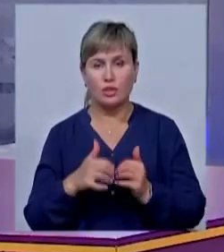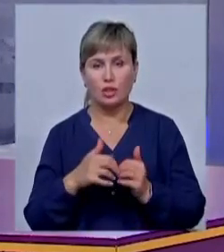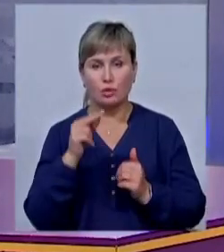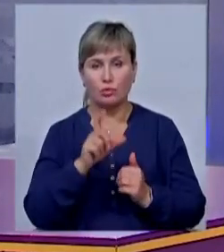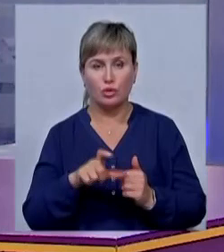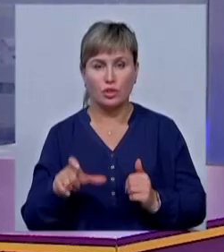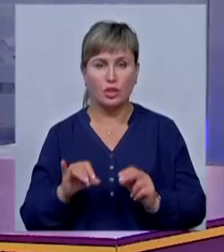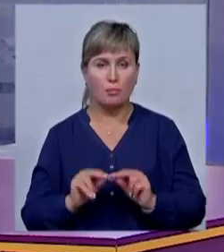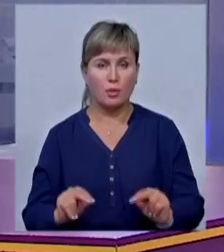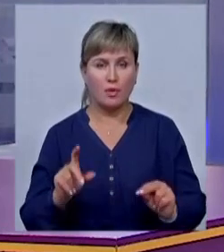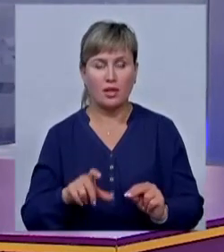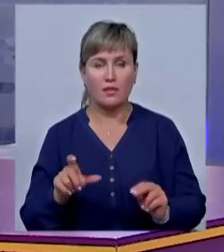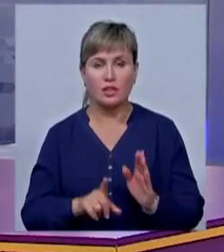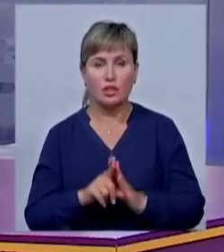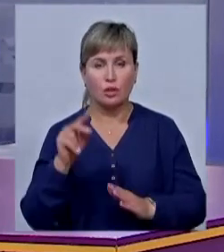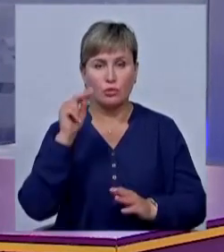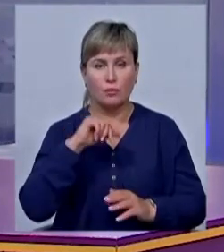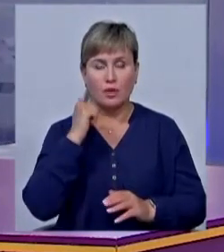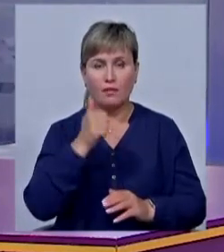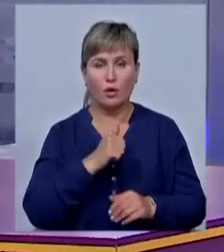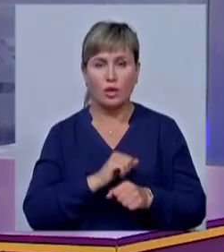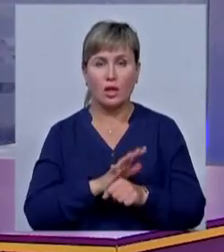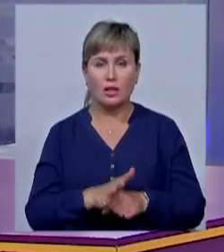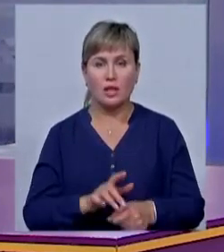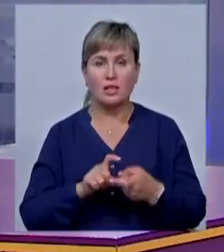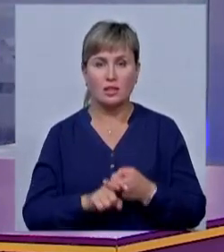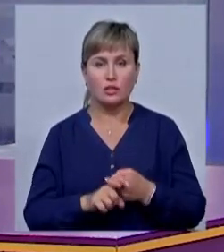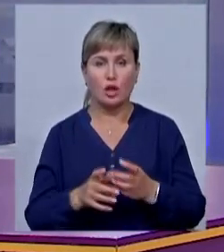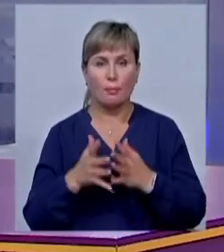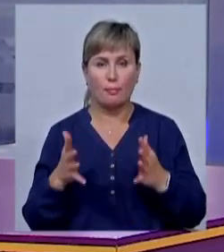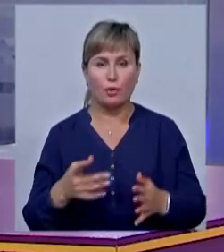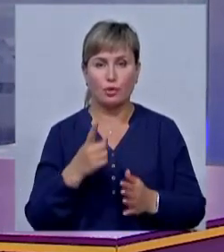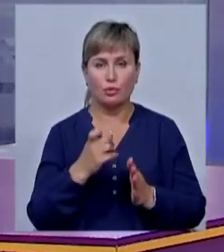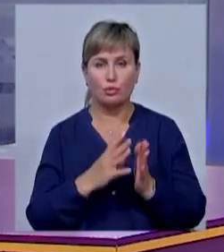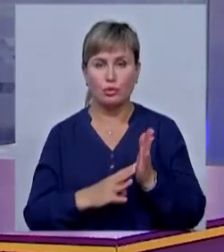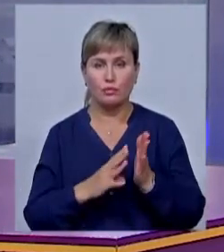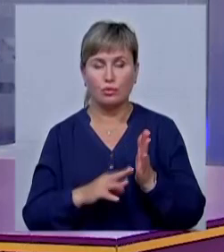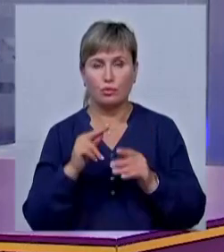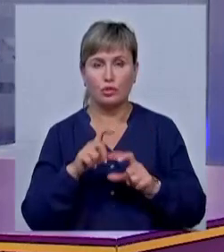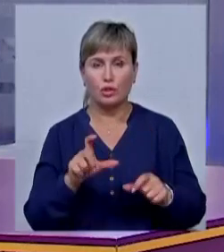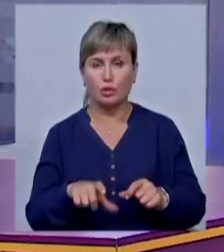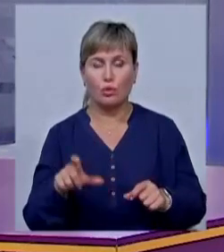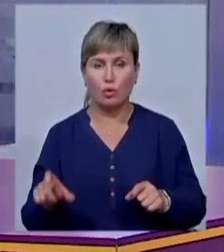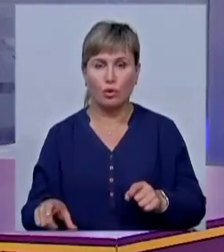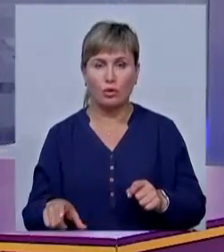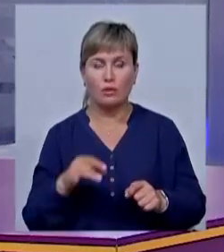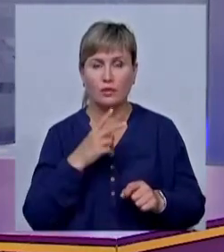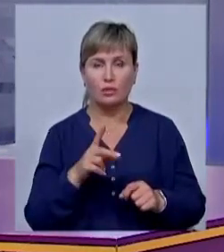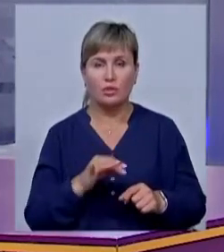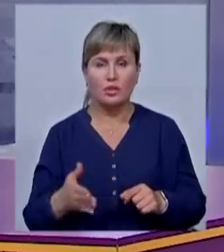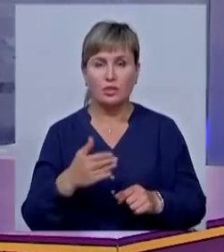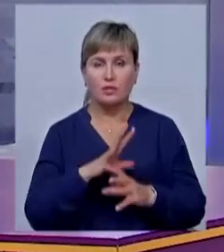и преподавателей. С начала учебного года коронавирусом заразились больше 190 школьников. Примечательно, что из них